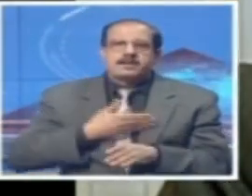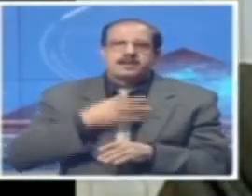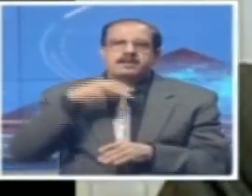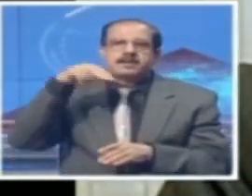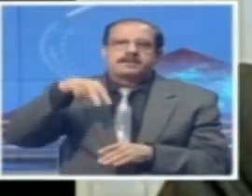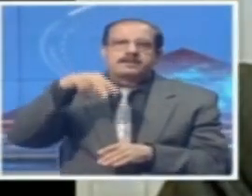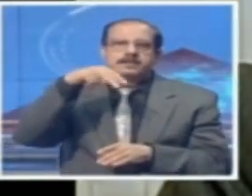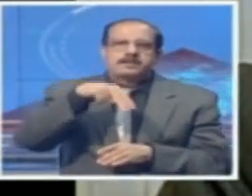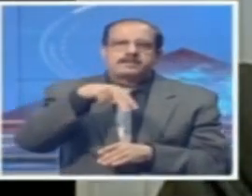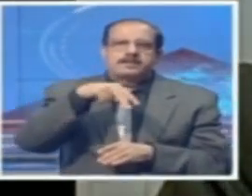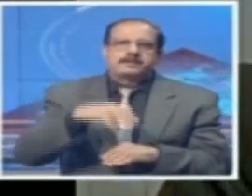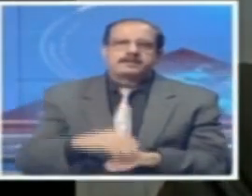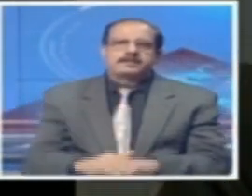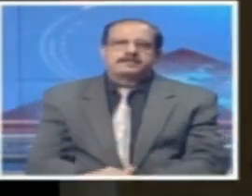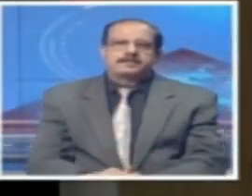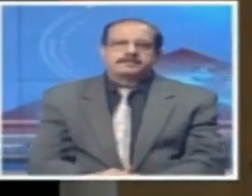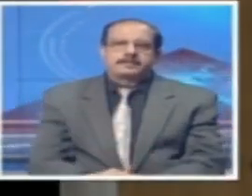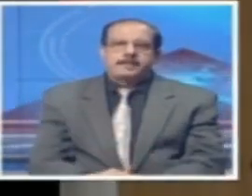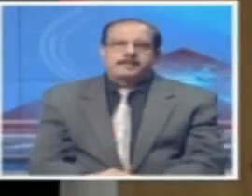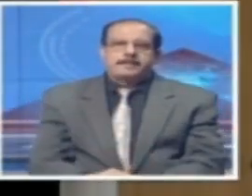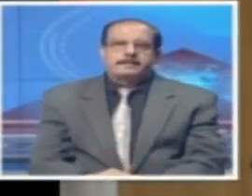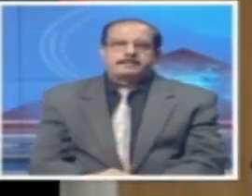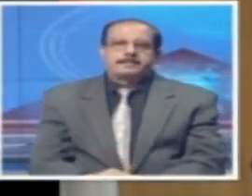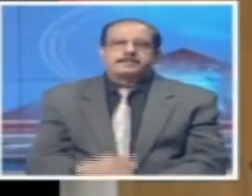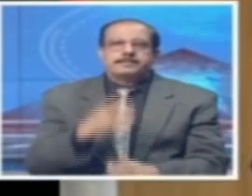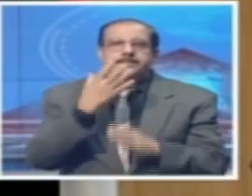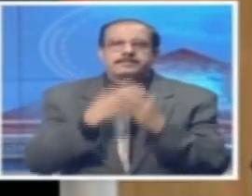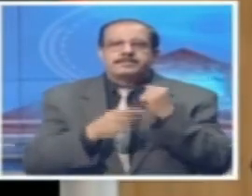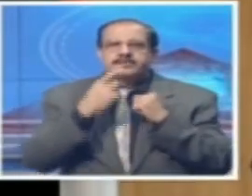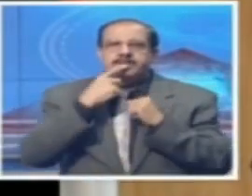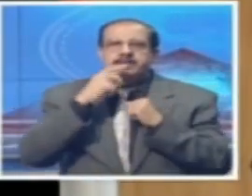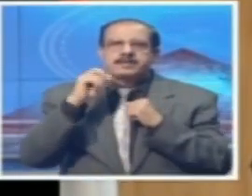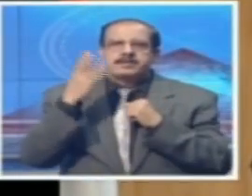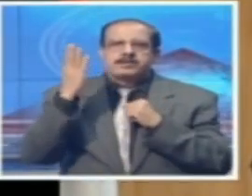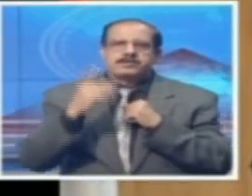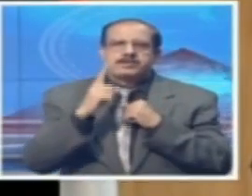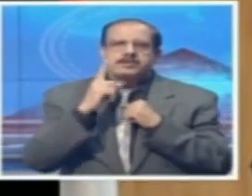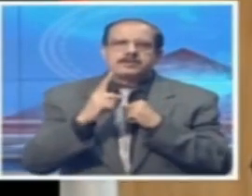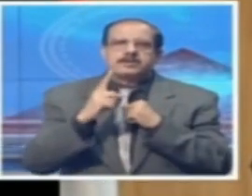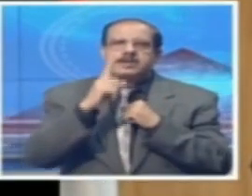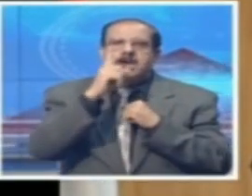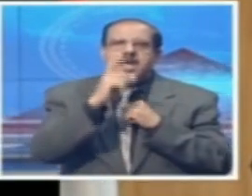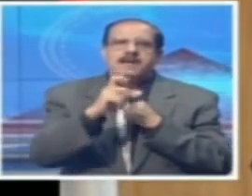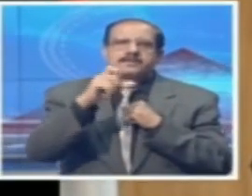ناهز 88. ولد في 12 من يناير عام